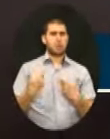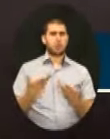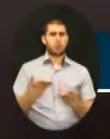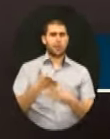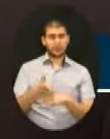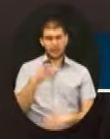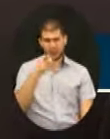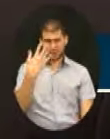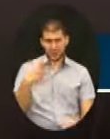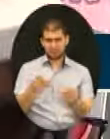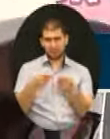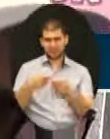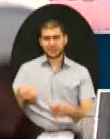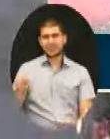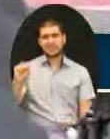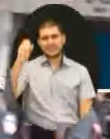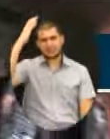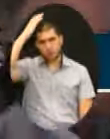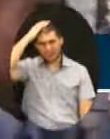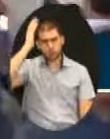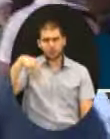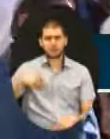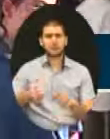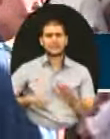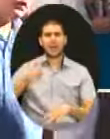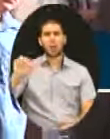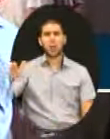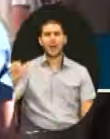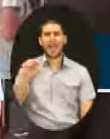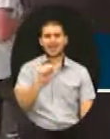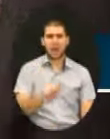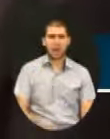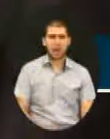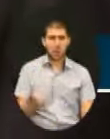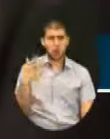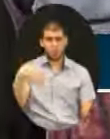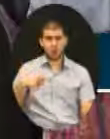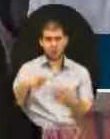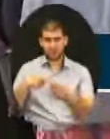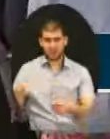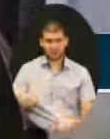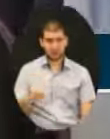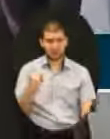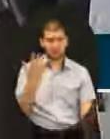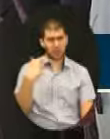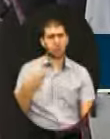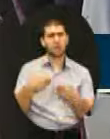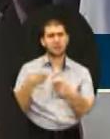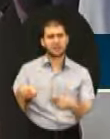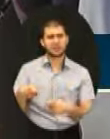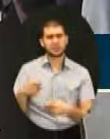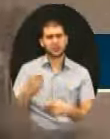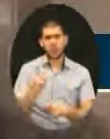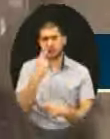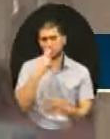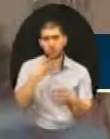היית שם עם חבר הכנסת סמוטריץ' ועם השר אורי אריאל, היו עוד חברי כנסת שהשתתפו? כן, היינו חברי כנסת, גם לא